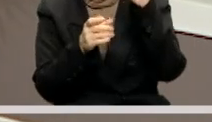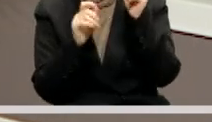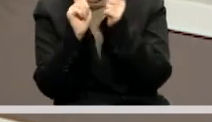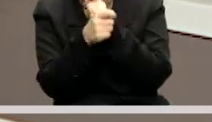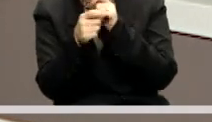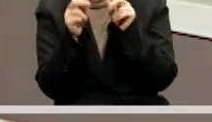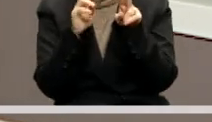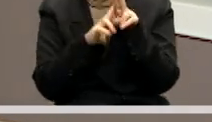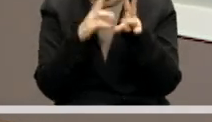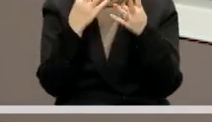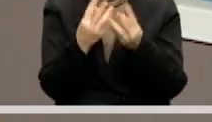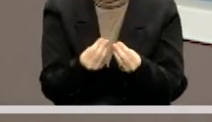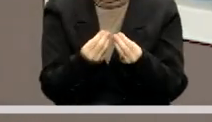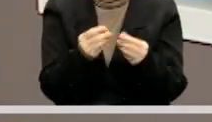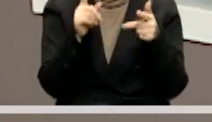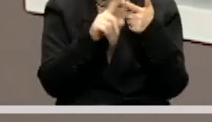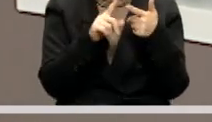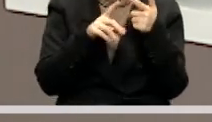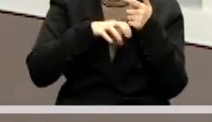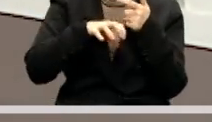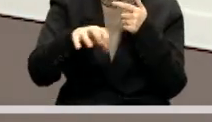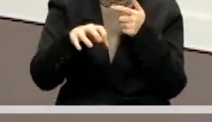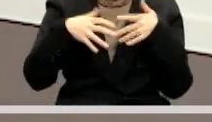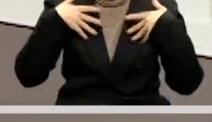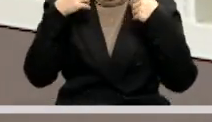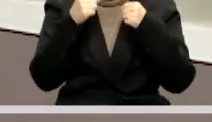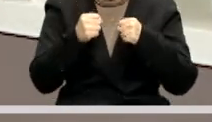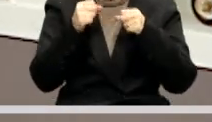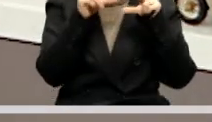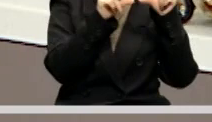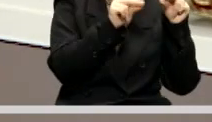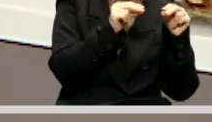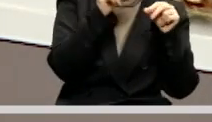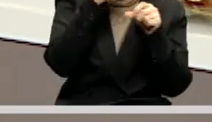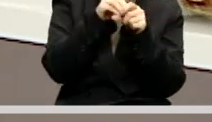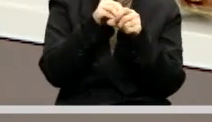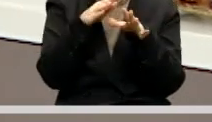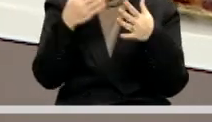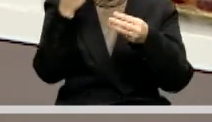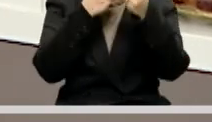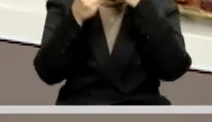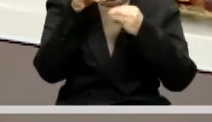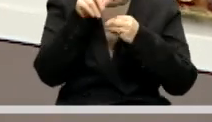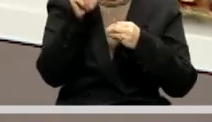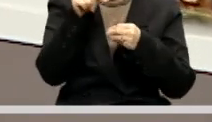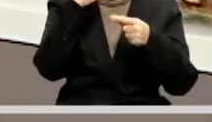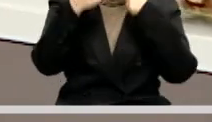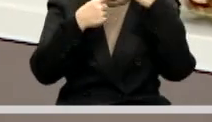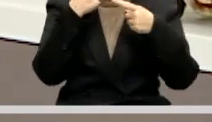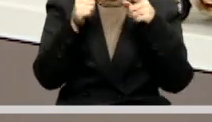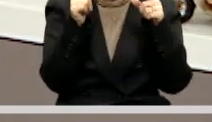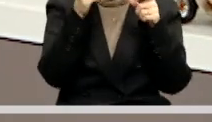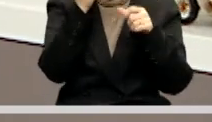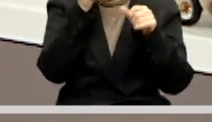ise sağlıklı uyku için tüketilebilecek yiyecek nelerdir? Yine hepsini detaylıca konuşacağız. Uzman diyetisyen Elif Melek Avcı